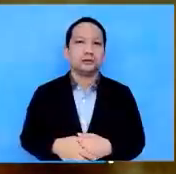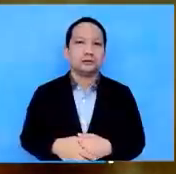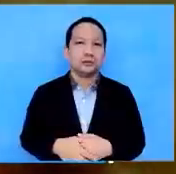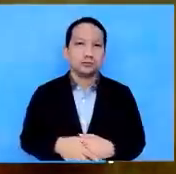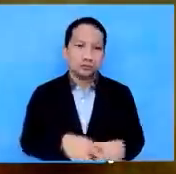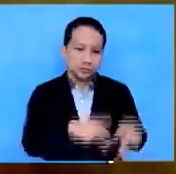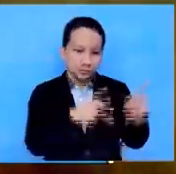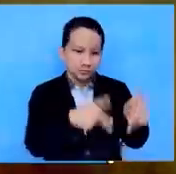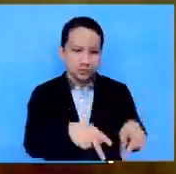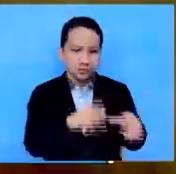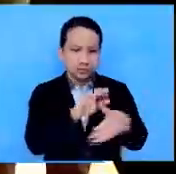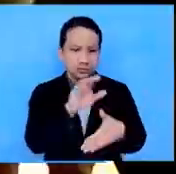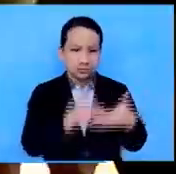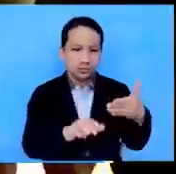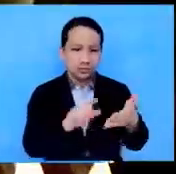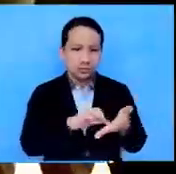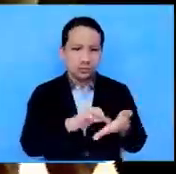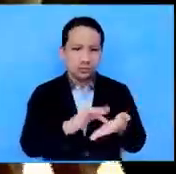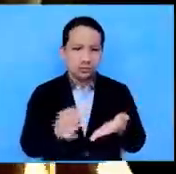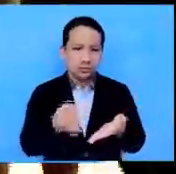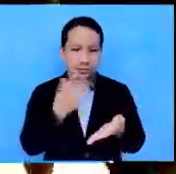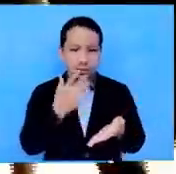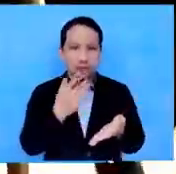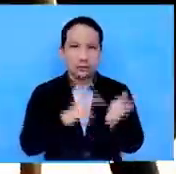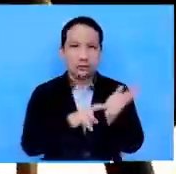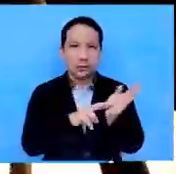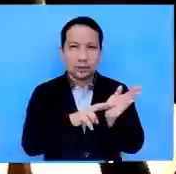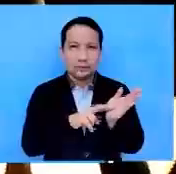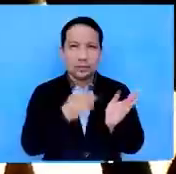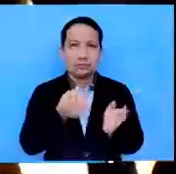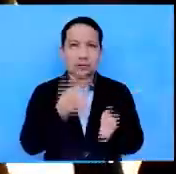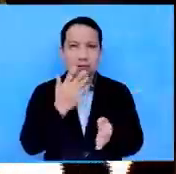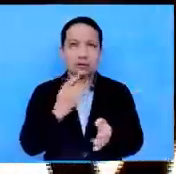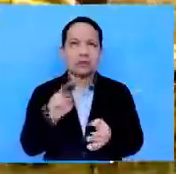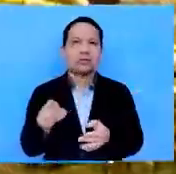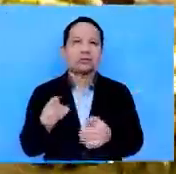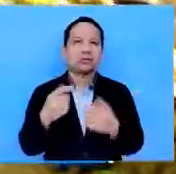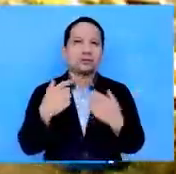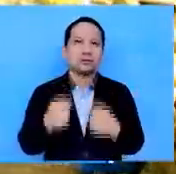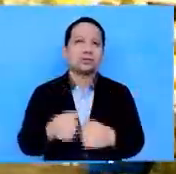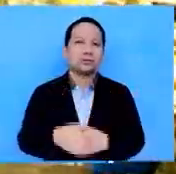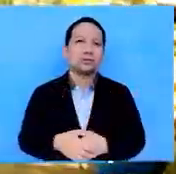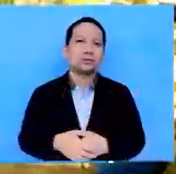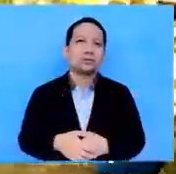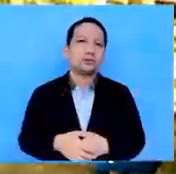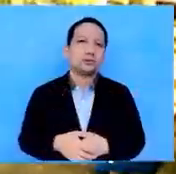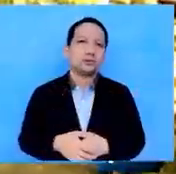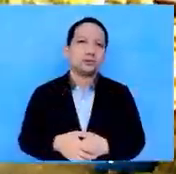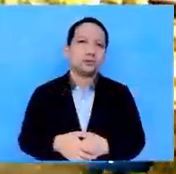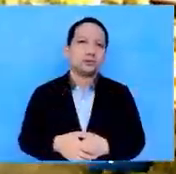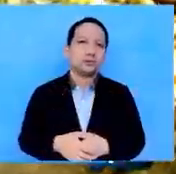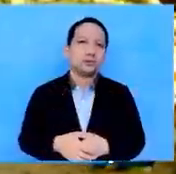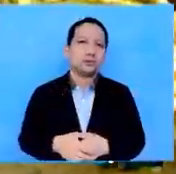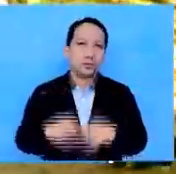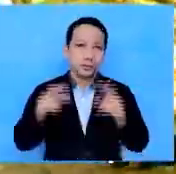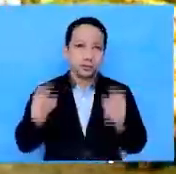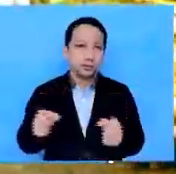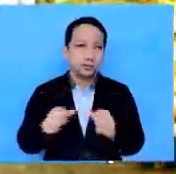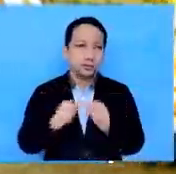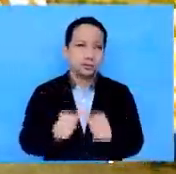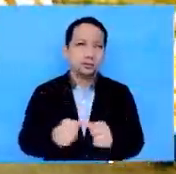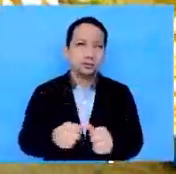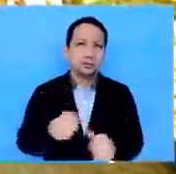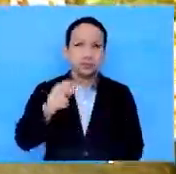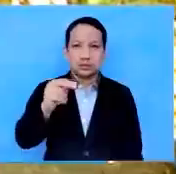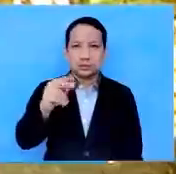kumpleto rin sa multivitamins at sustansya ang kanilang mga kalabaw it ang tinatawag na napier